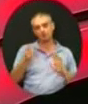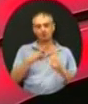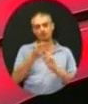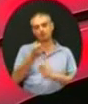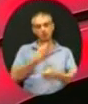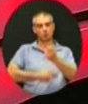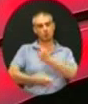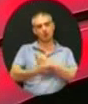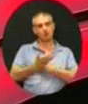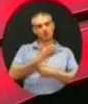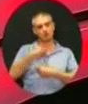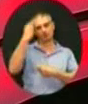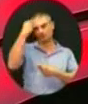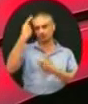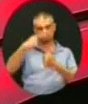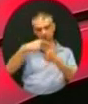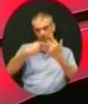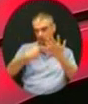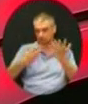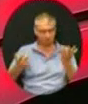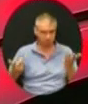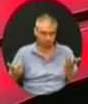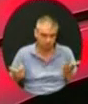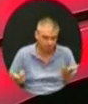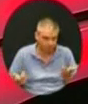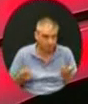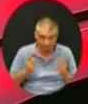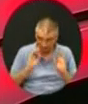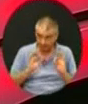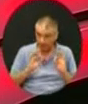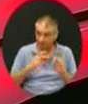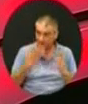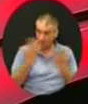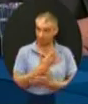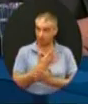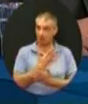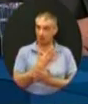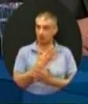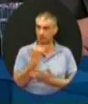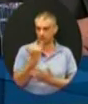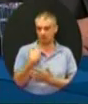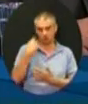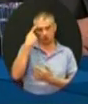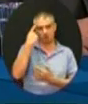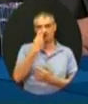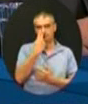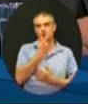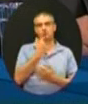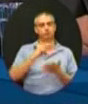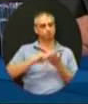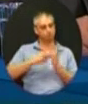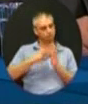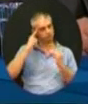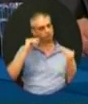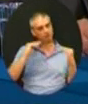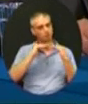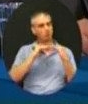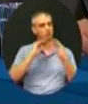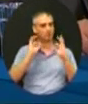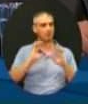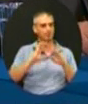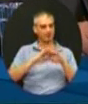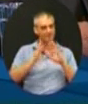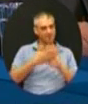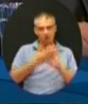בתמורה תתנו לפלסטינים א ש ש אני לא יהיה בגדר הפתעה כלומר בדרך כלל אנחנו יודעים שיכורים כאלה מתוכננים ומתואמים